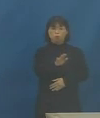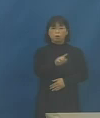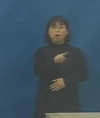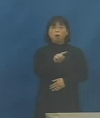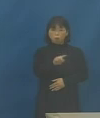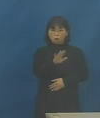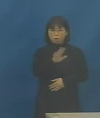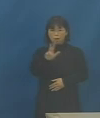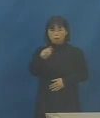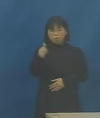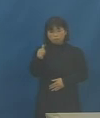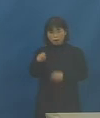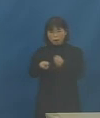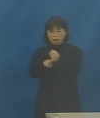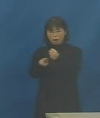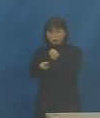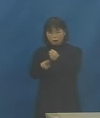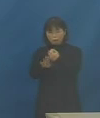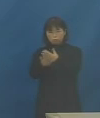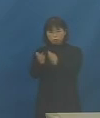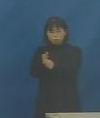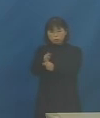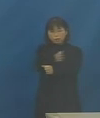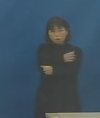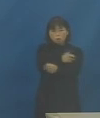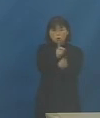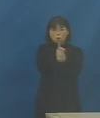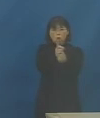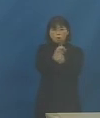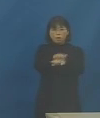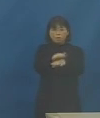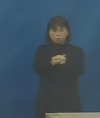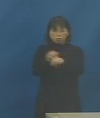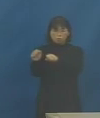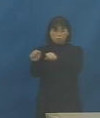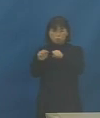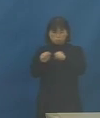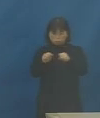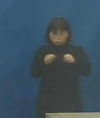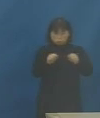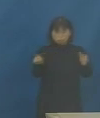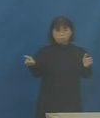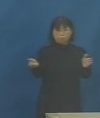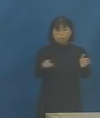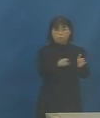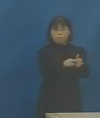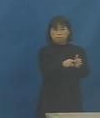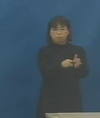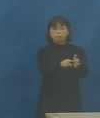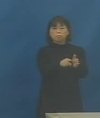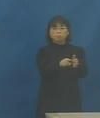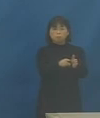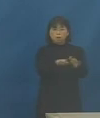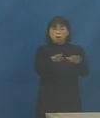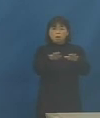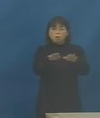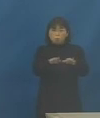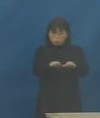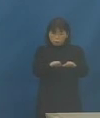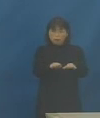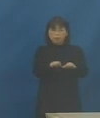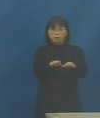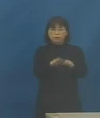不以子の対策としてやってきたところなんですねでこれにこのたび